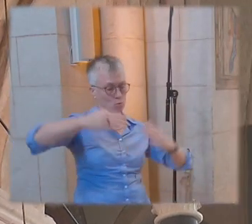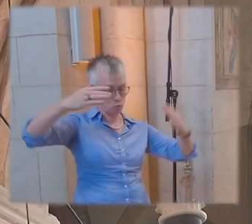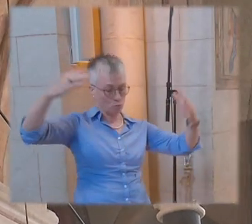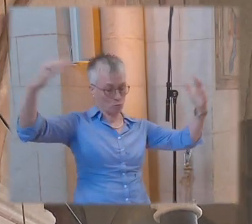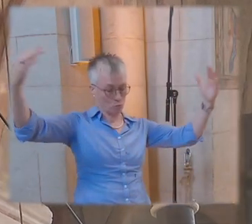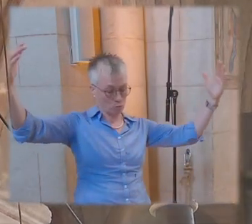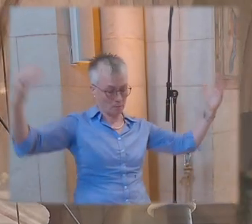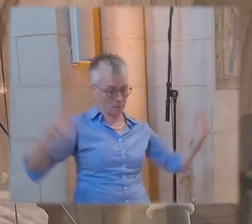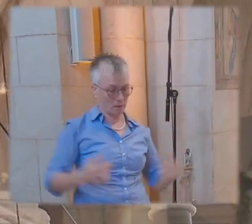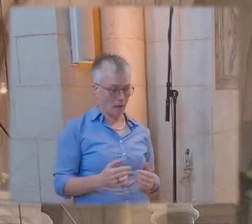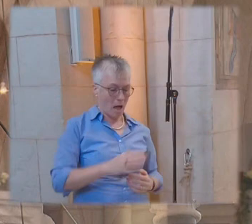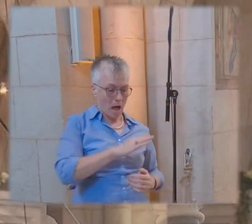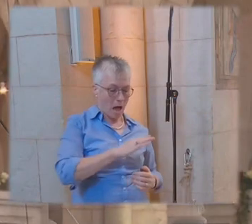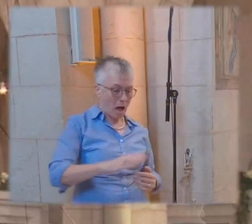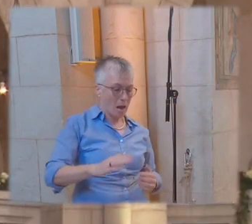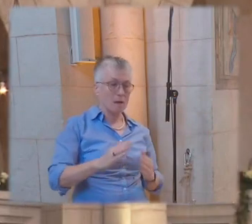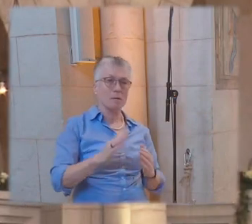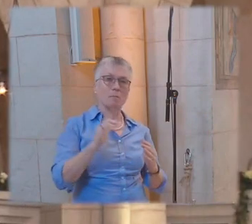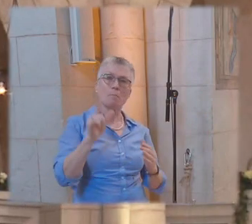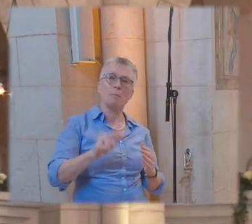bis zum Tod am Kreuz.